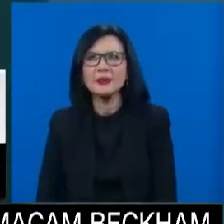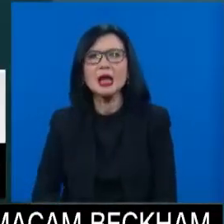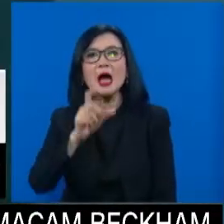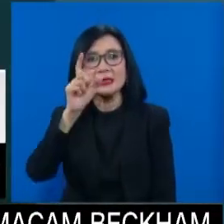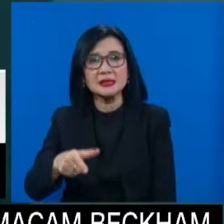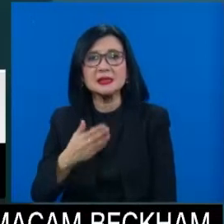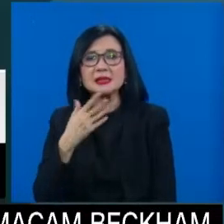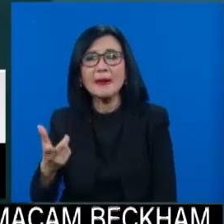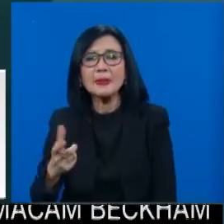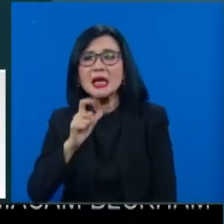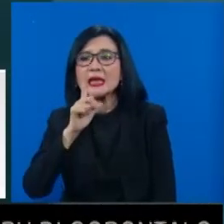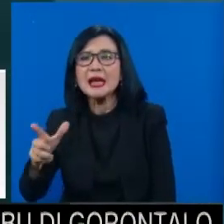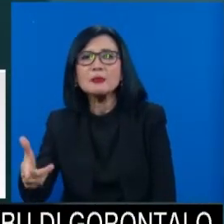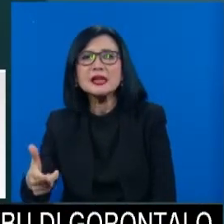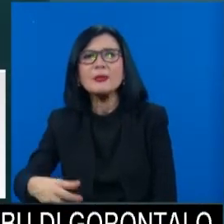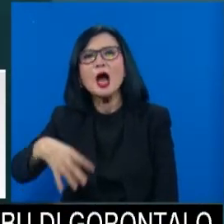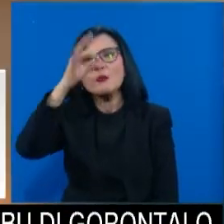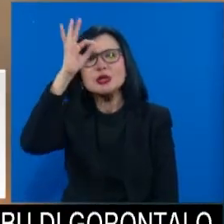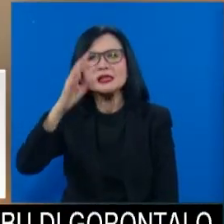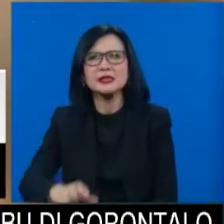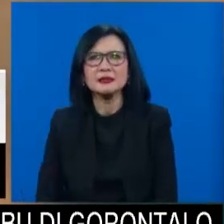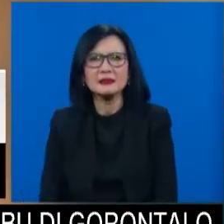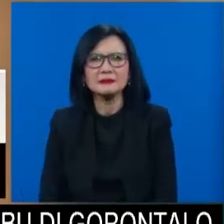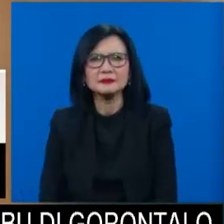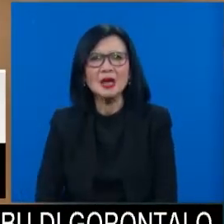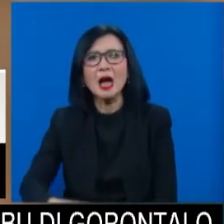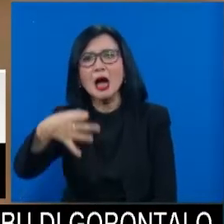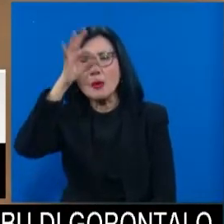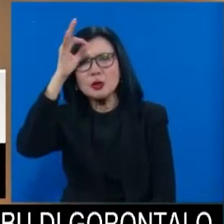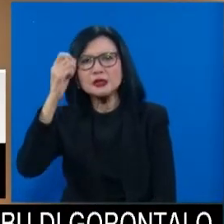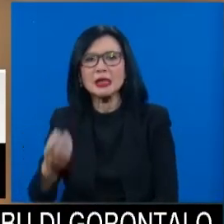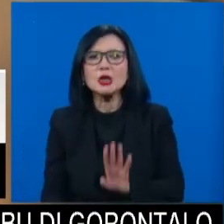polwan. Selain mengorek keterangan dari saksi, polisi juga akan melakukan